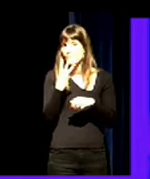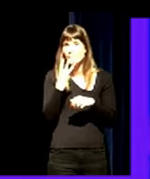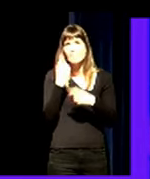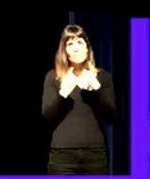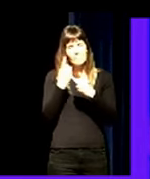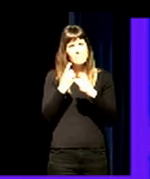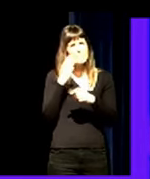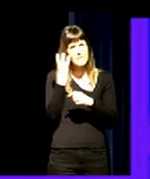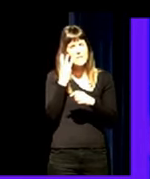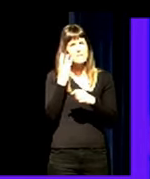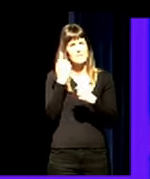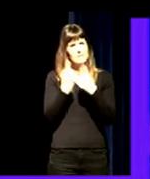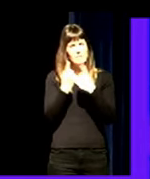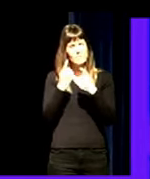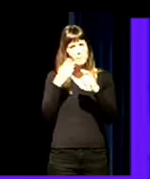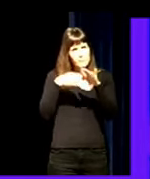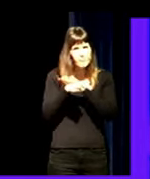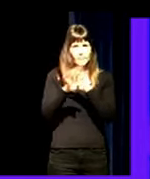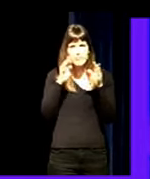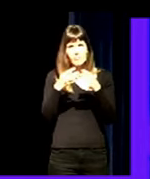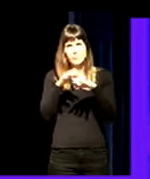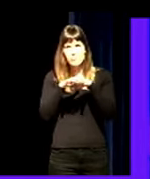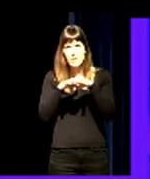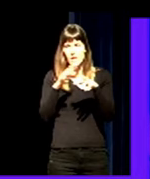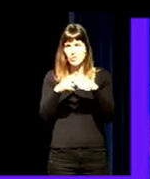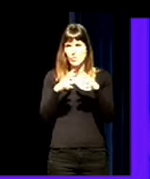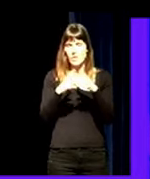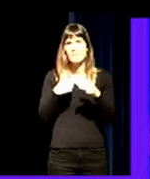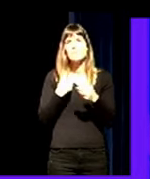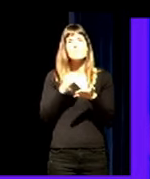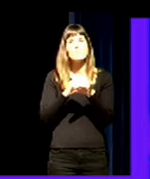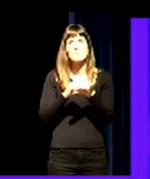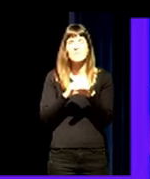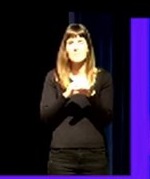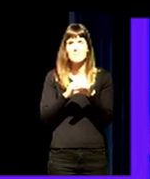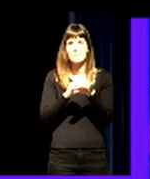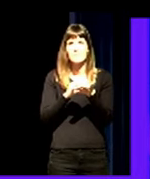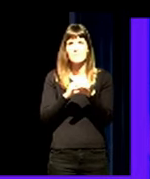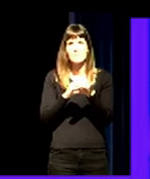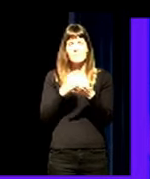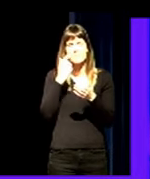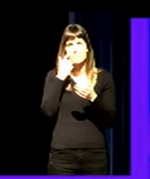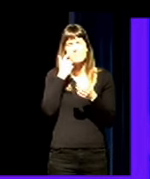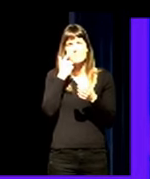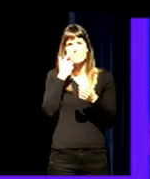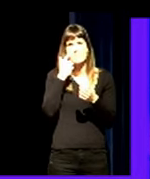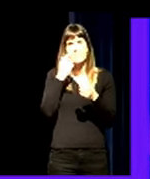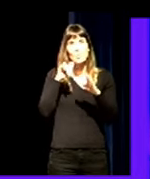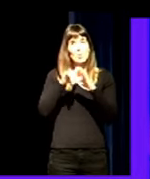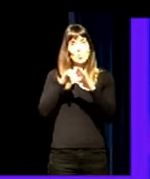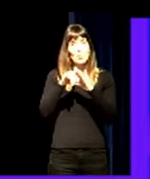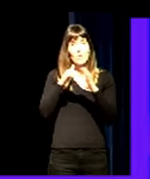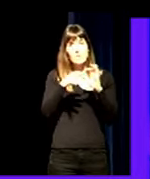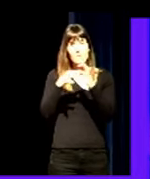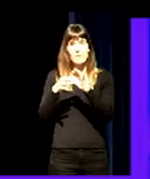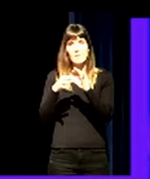Baina, nik normalean ezaten zen beti parat edo zentra osoan intentzia bideokon azaretan eta youtuberretan, bale? Eta youtuberekin dututa, egual